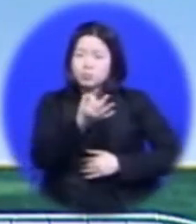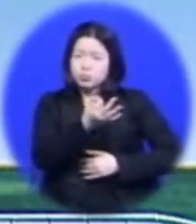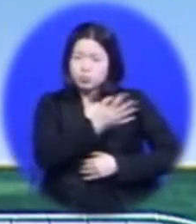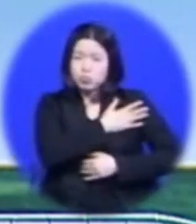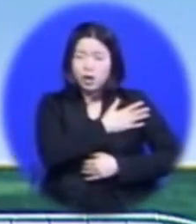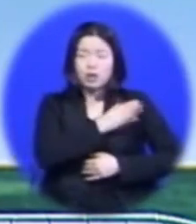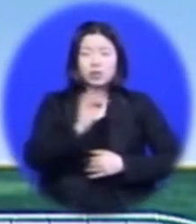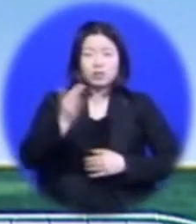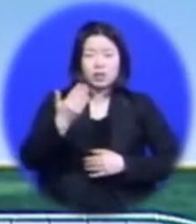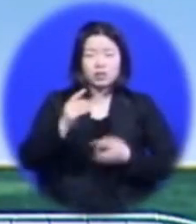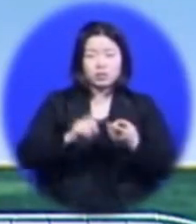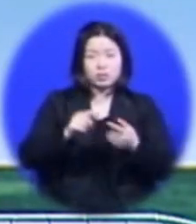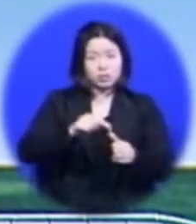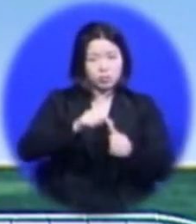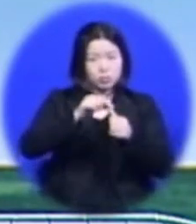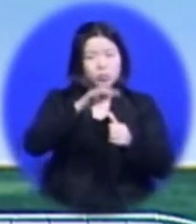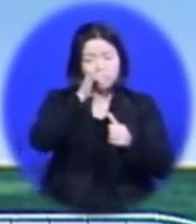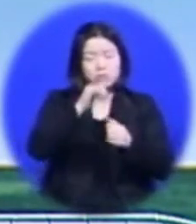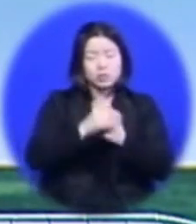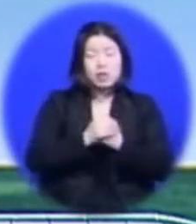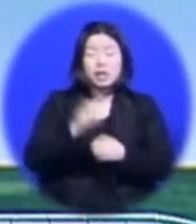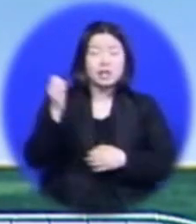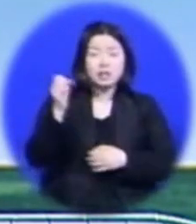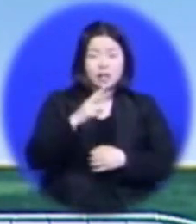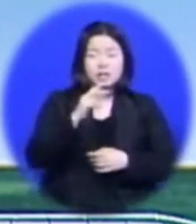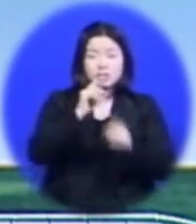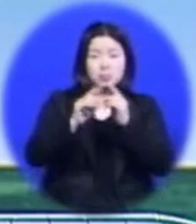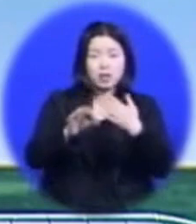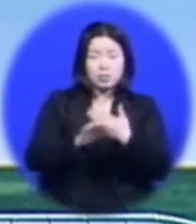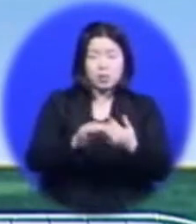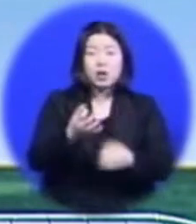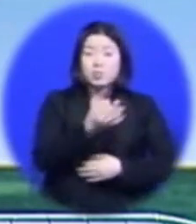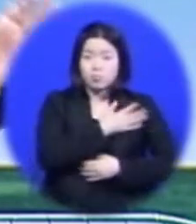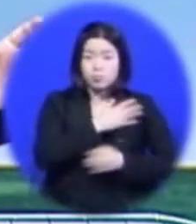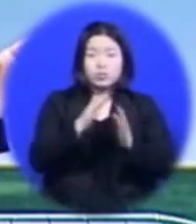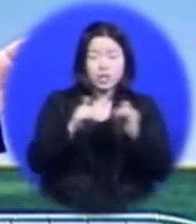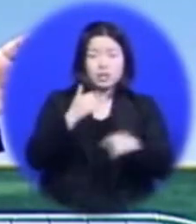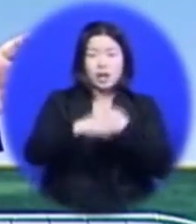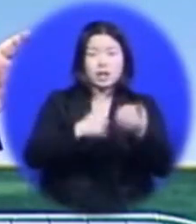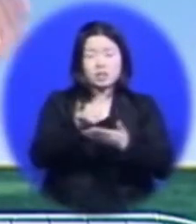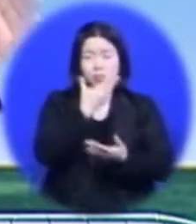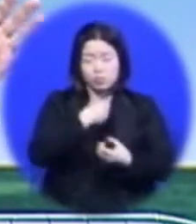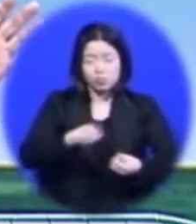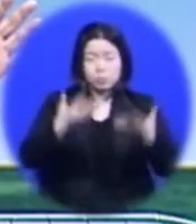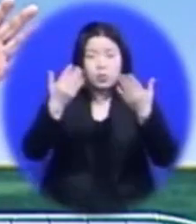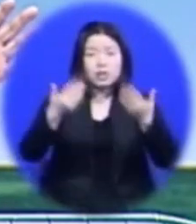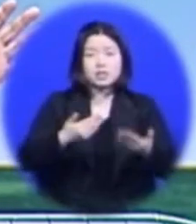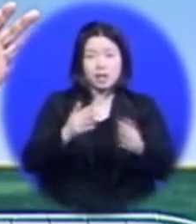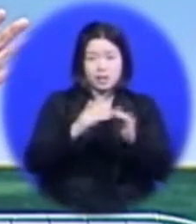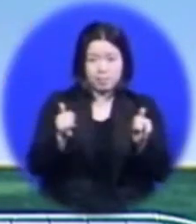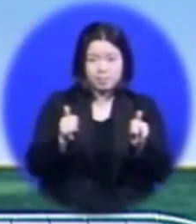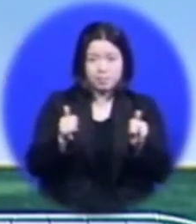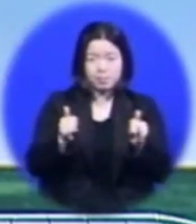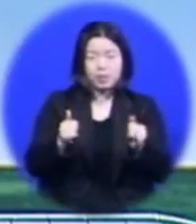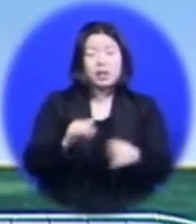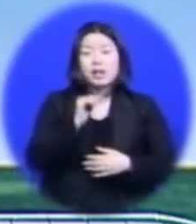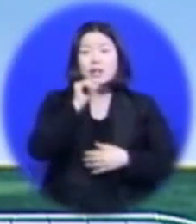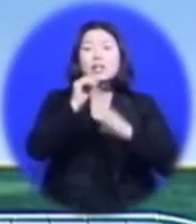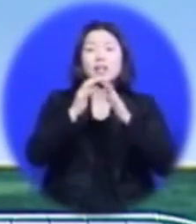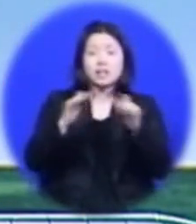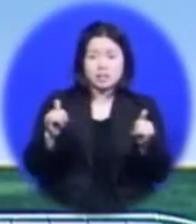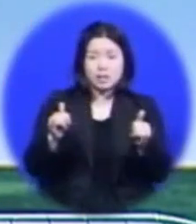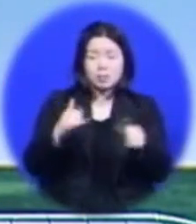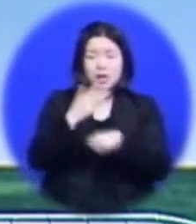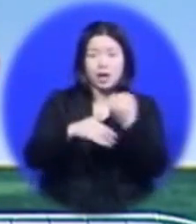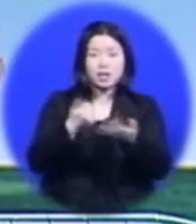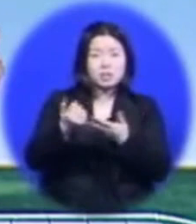것을 꼽아요. 다시 말하면 부자는 하나님이 축복한 사람, 복을 주신 사람, 가난한 사람은